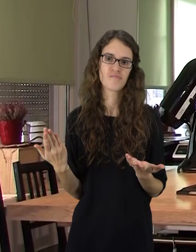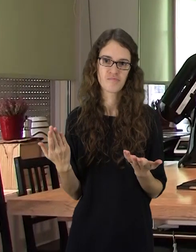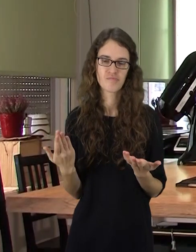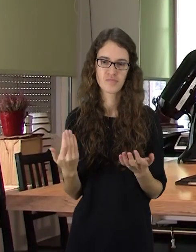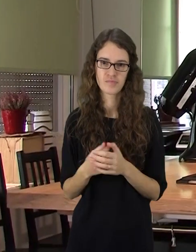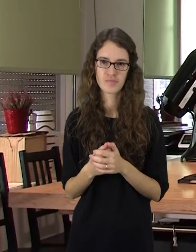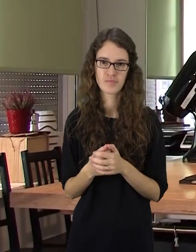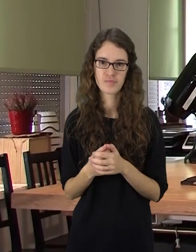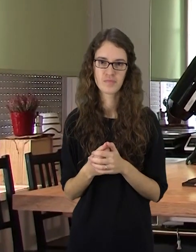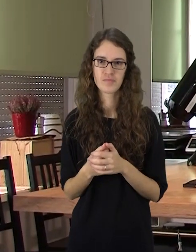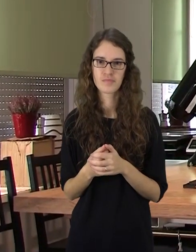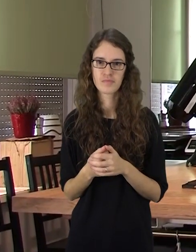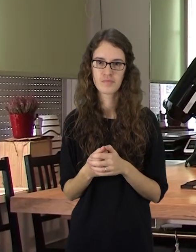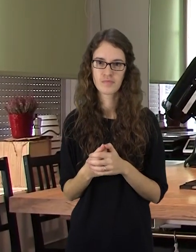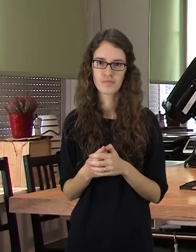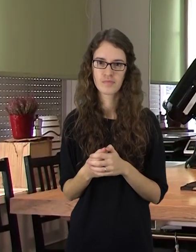sakykime,